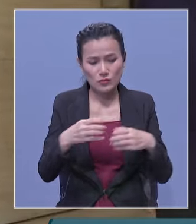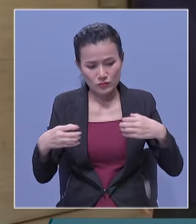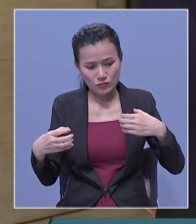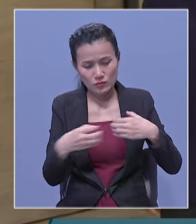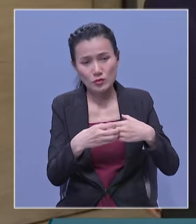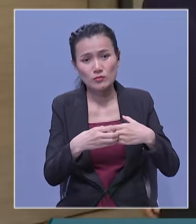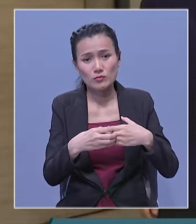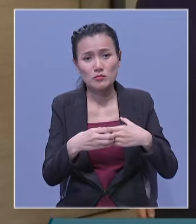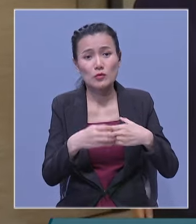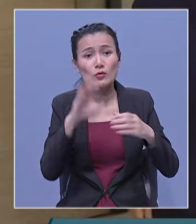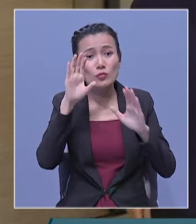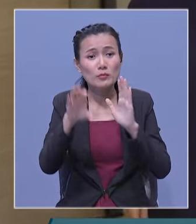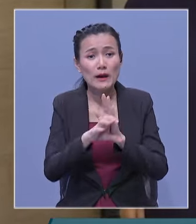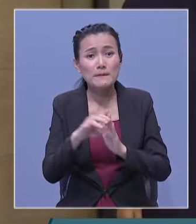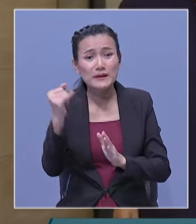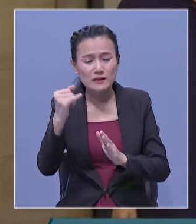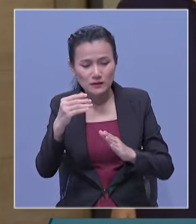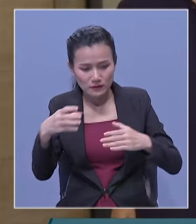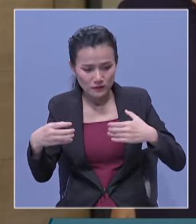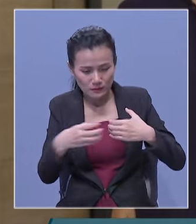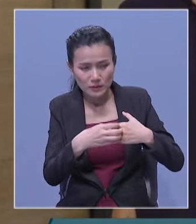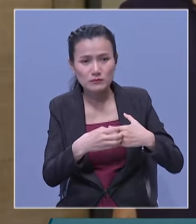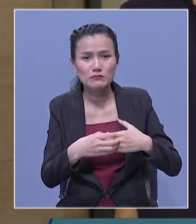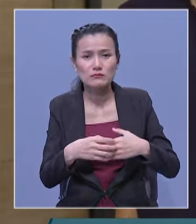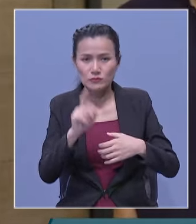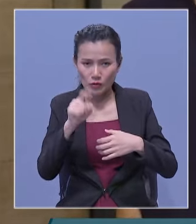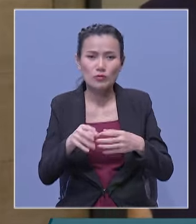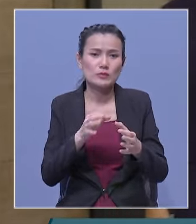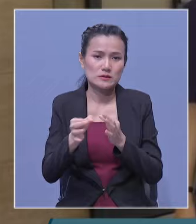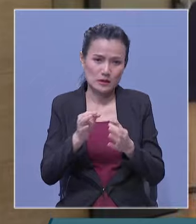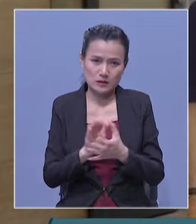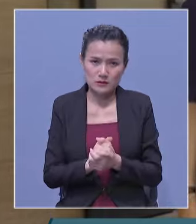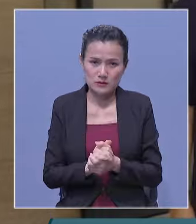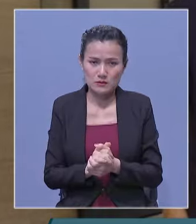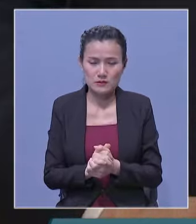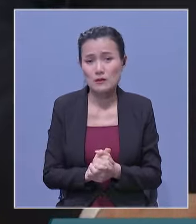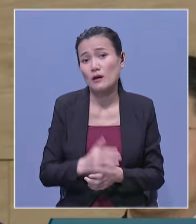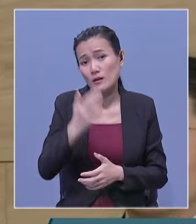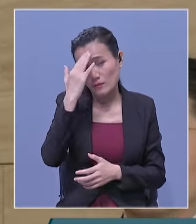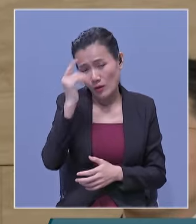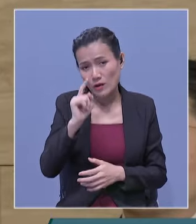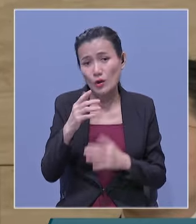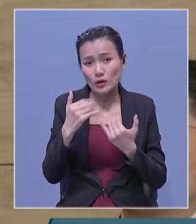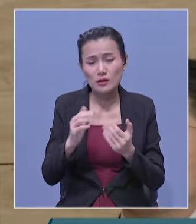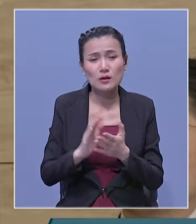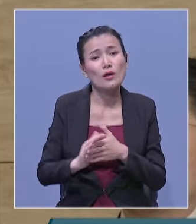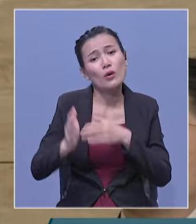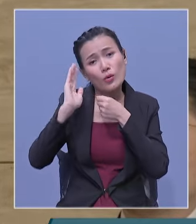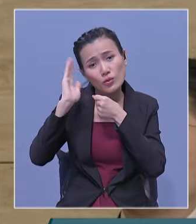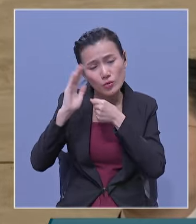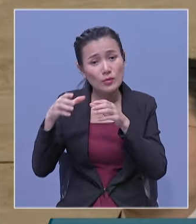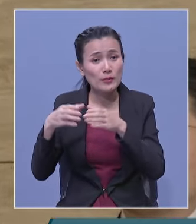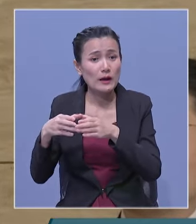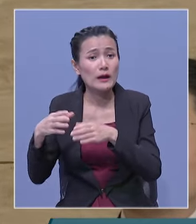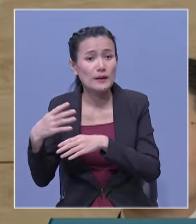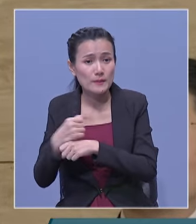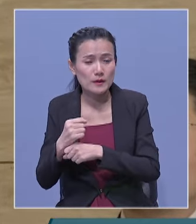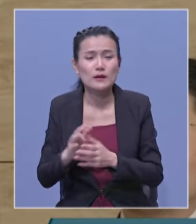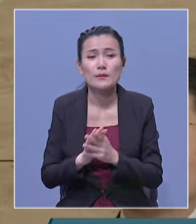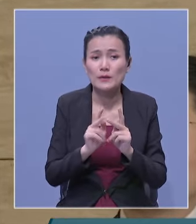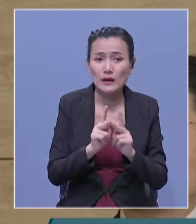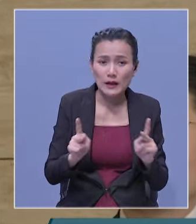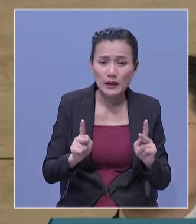ยนายเท่าพิภพก็กล่าวถึงเรื่องนี้ค่ะว่าเป็นประเด็นสำคัญในสังคมมีโฆษกพรรคการเมืองและโฆษกของคณะกรรมการควบ